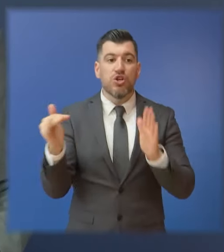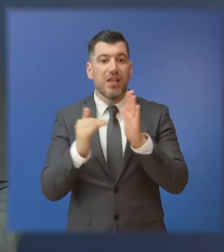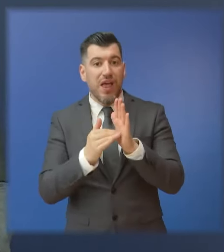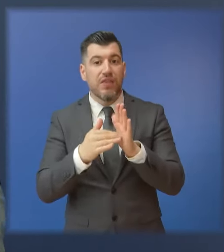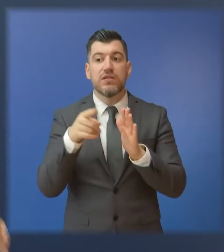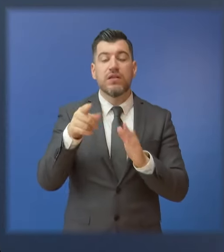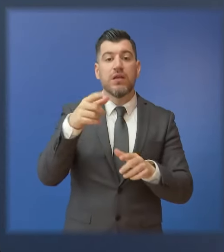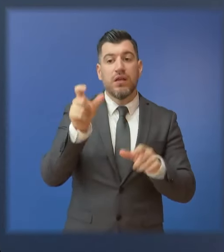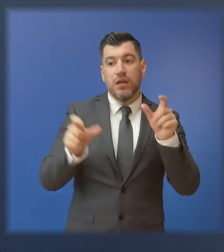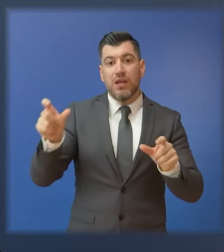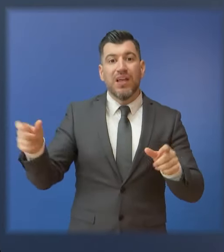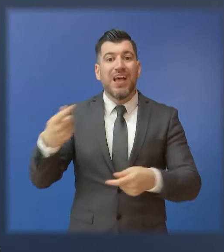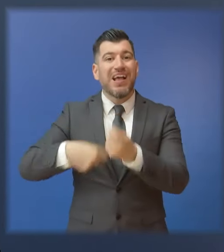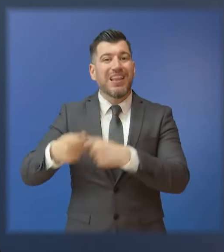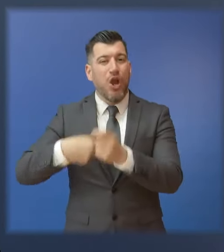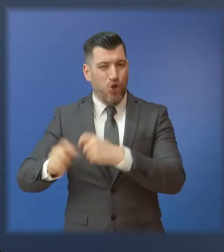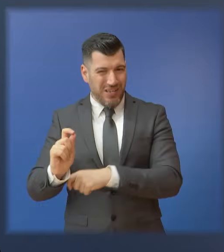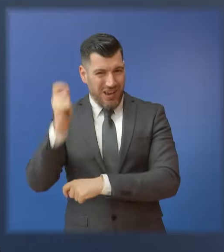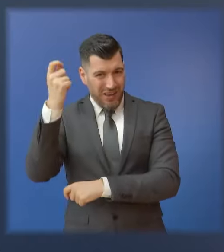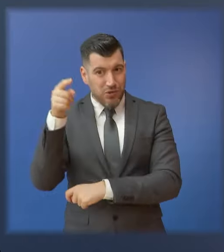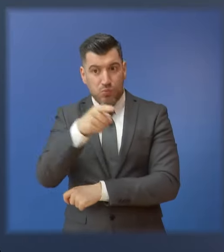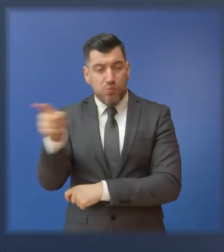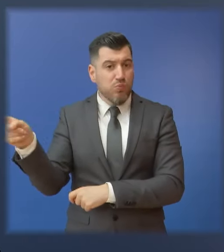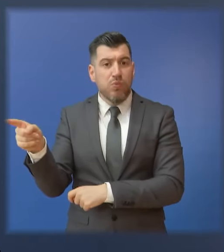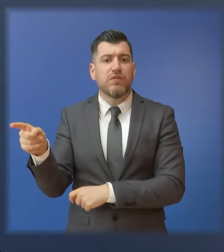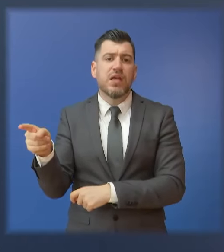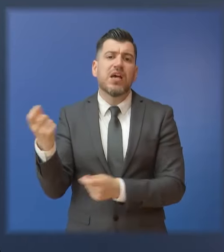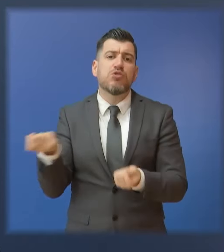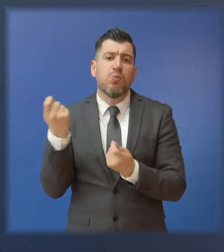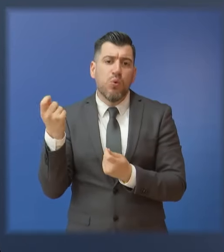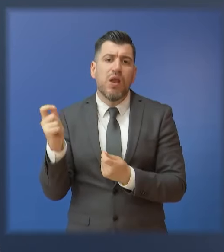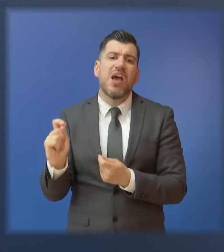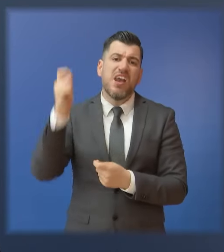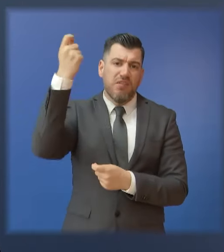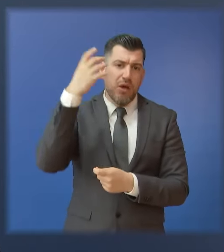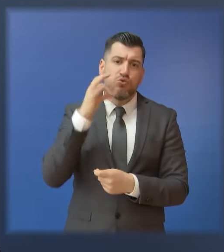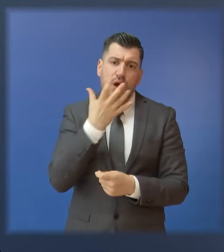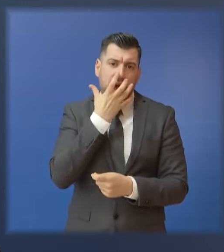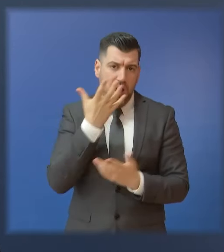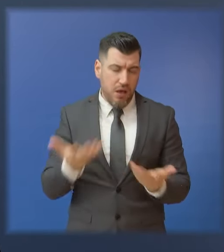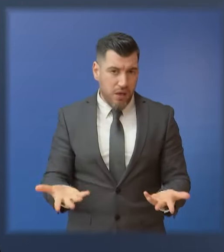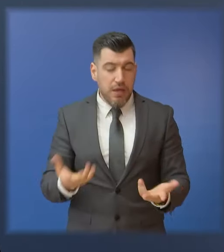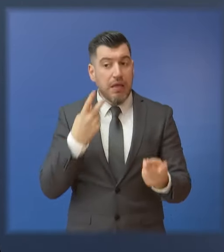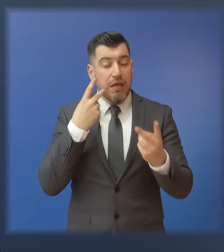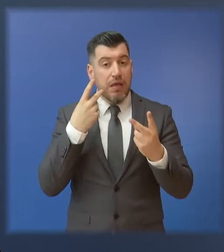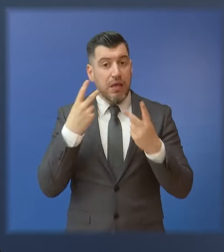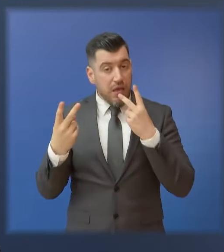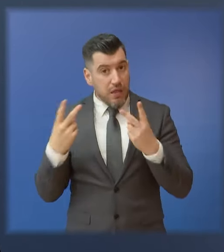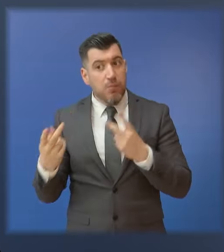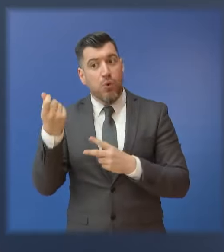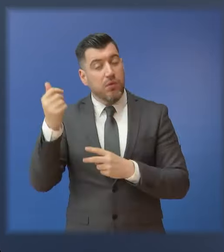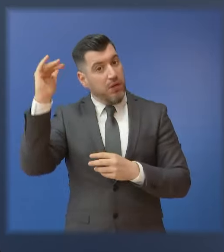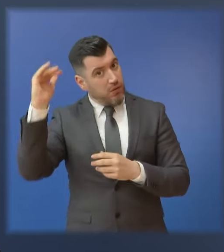ηλεκτρισμό που ήτανε μια σημαντι ή κίνηση της κυβέρνησης που την είδαμε γιατί ανταποκριθήκαμε σε μία